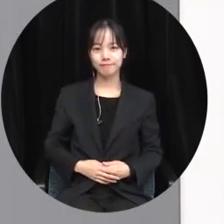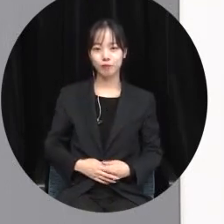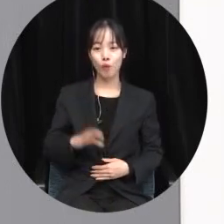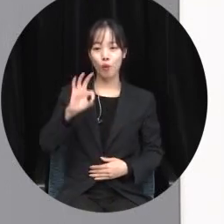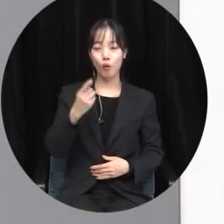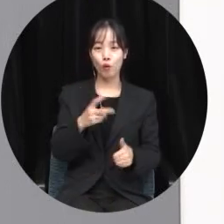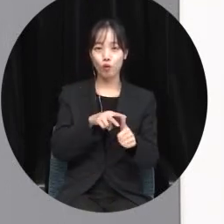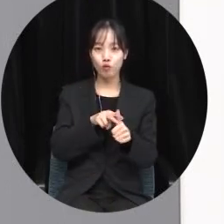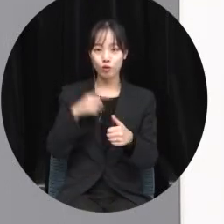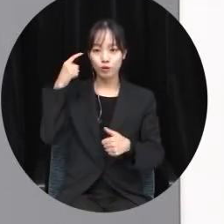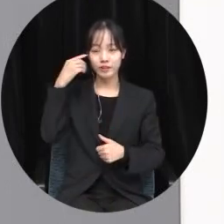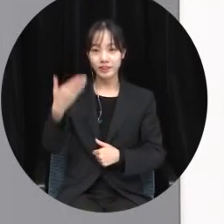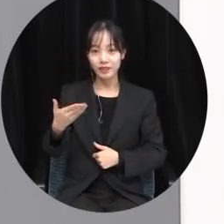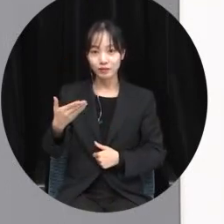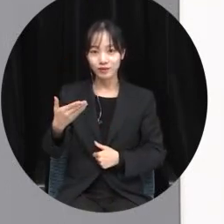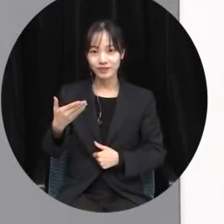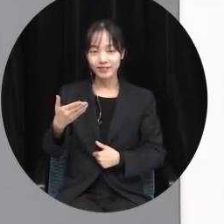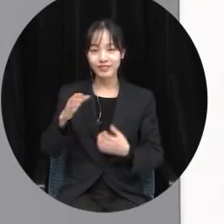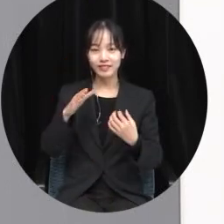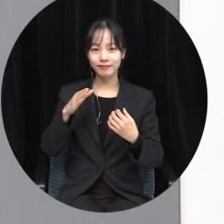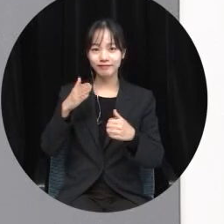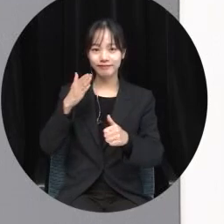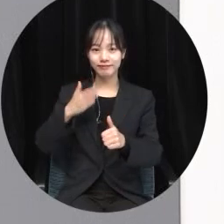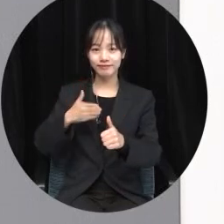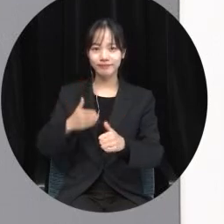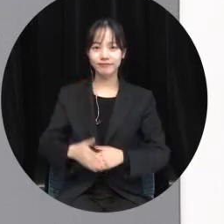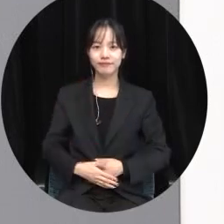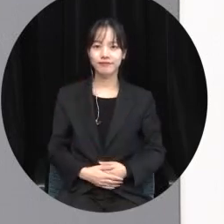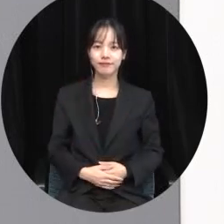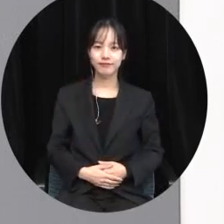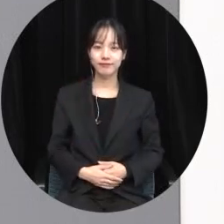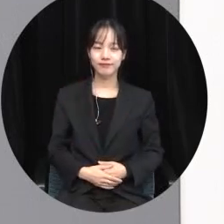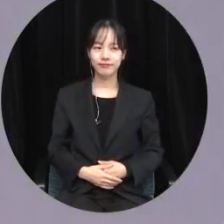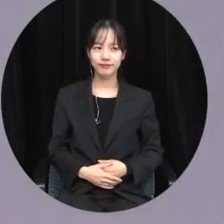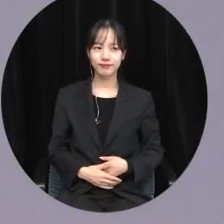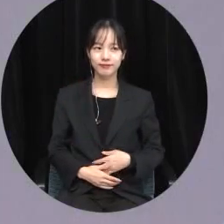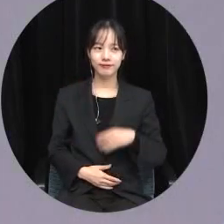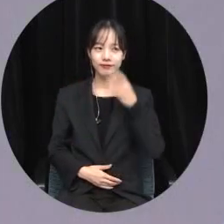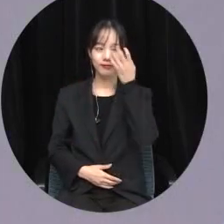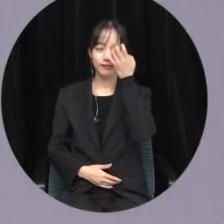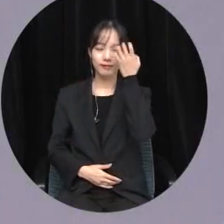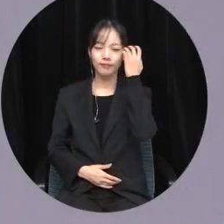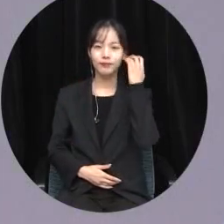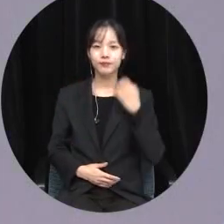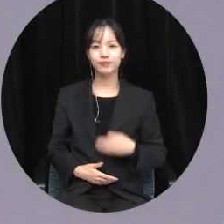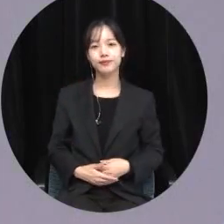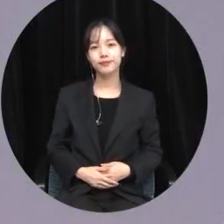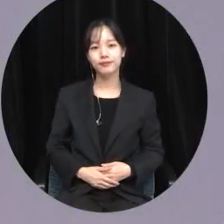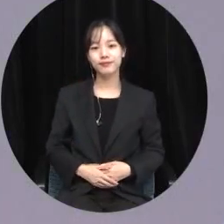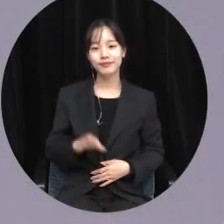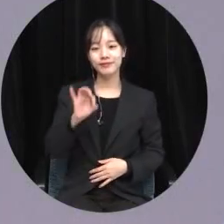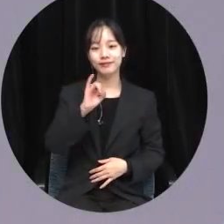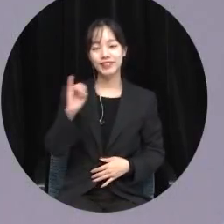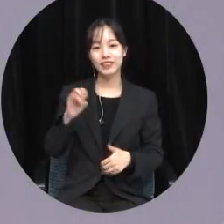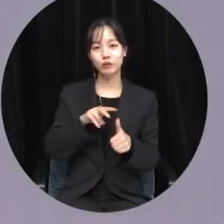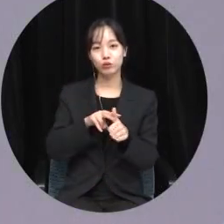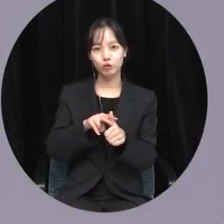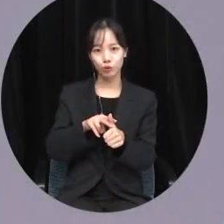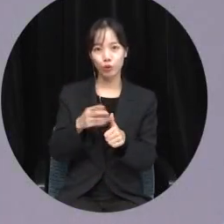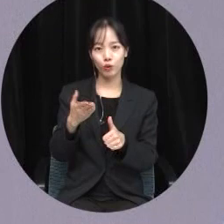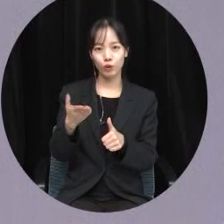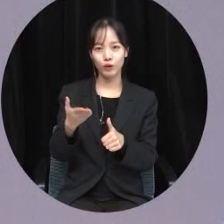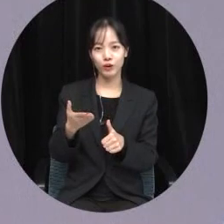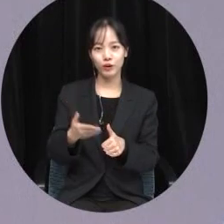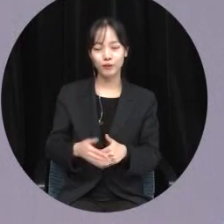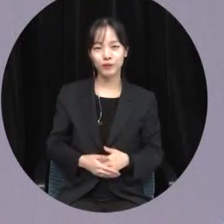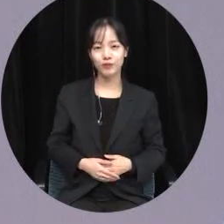후보 질문 있으면 하시기 바랍니다. 네, 이용선 후보님 공약집 어제 온